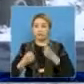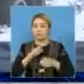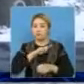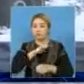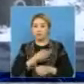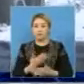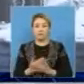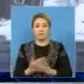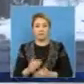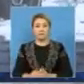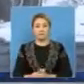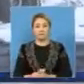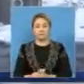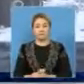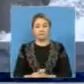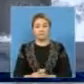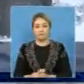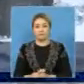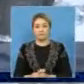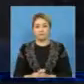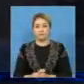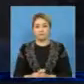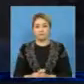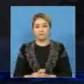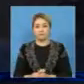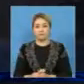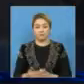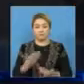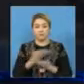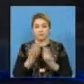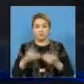работы. До сих пор не решили вопрос организационный.